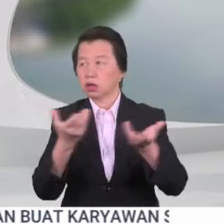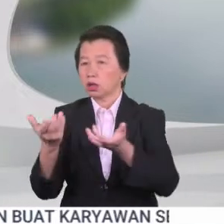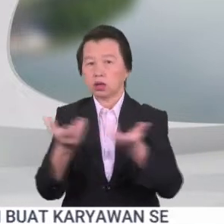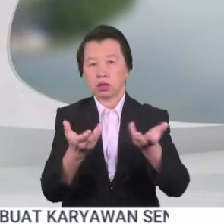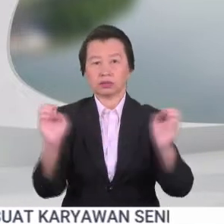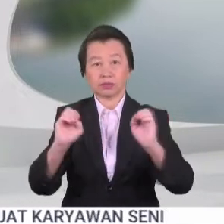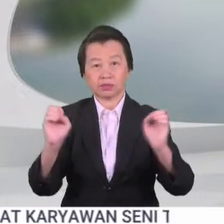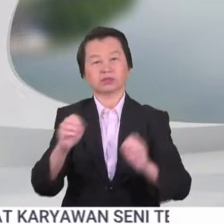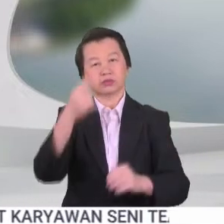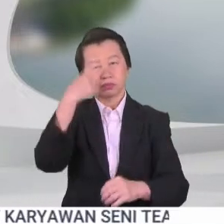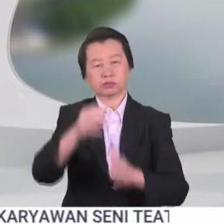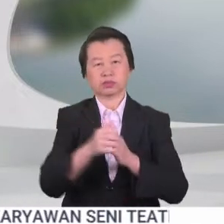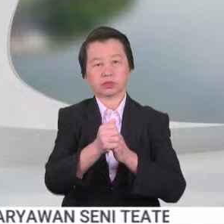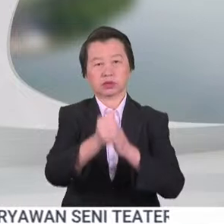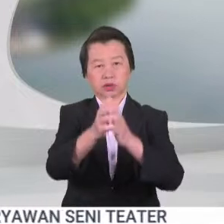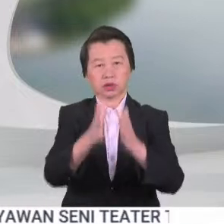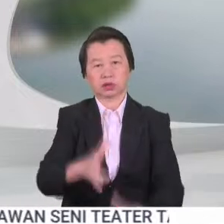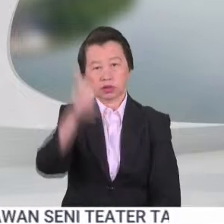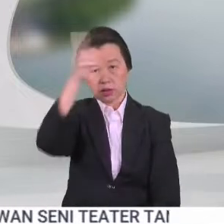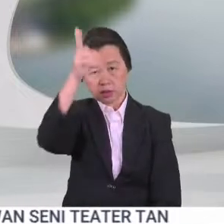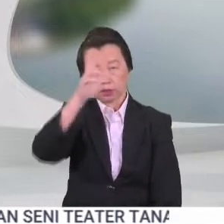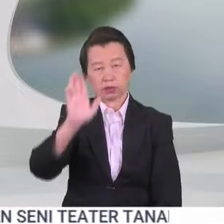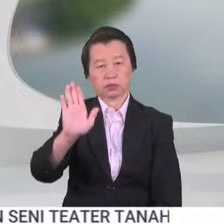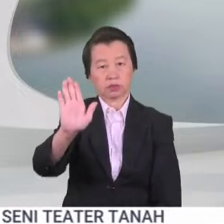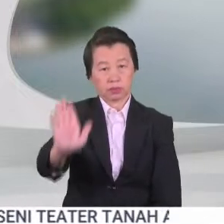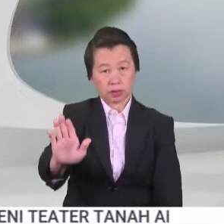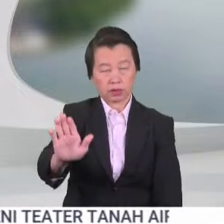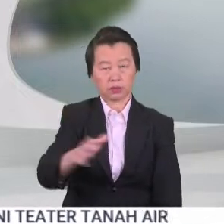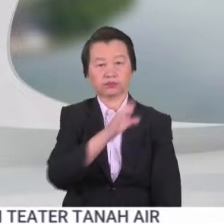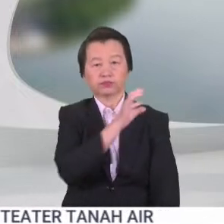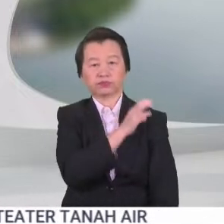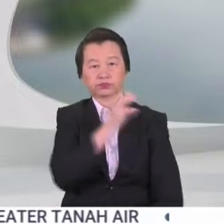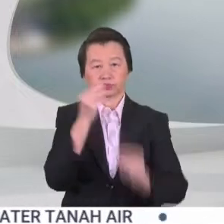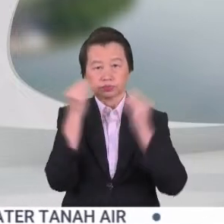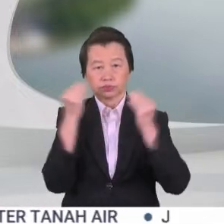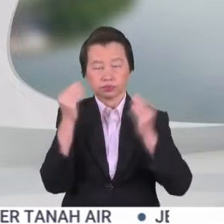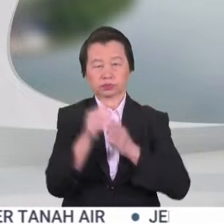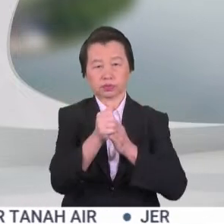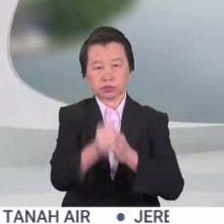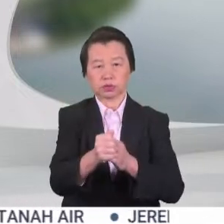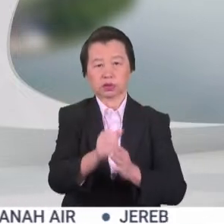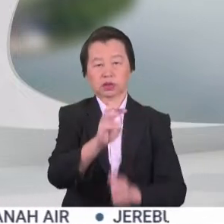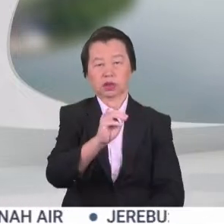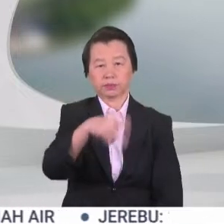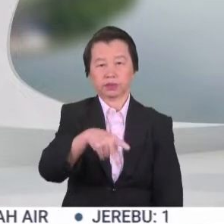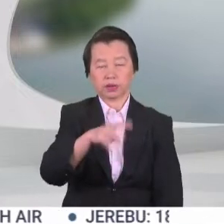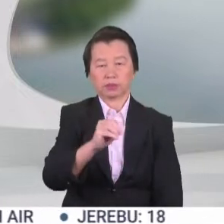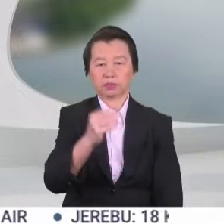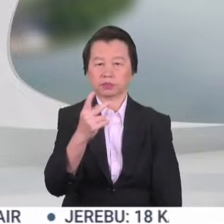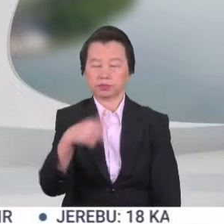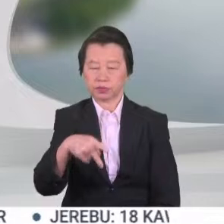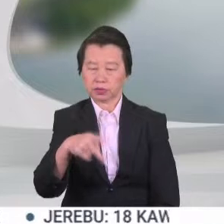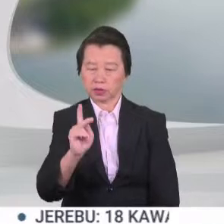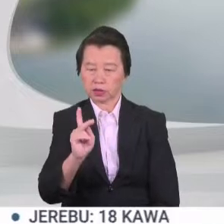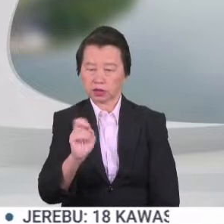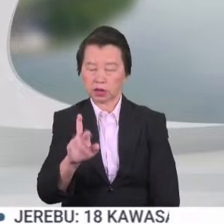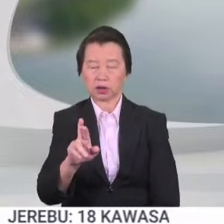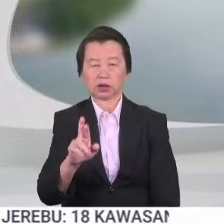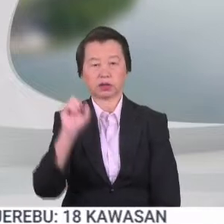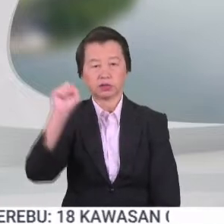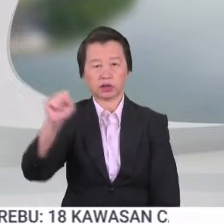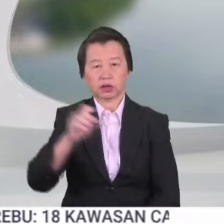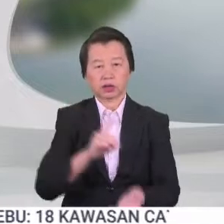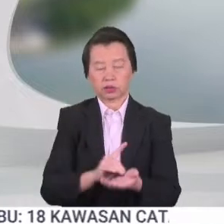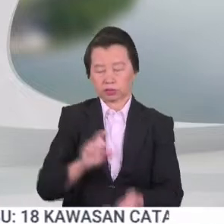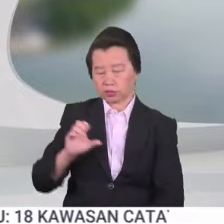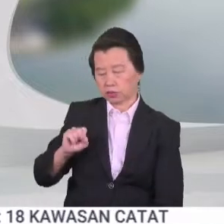bahagi terhadap pimpinan kerajaan Madani pengerusi Majlis pimpinan Negeri mpn PKR Sabah Datuk Dr